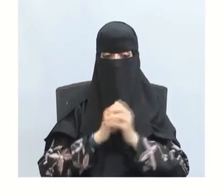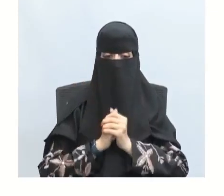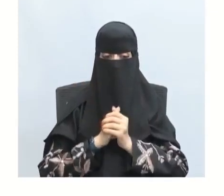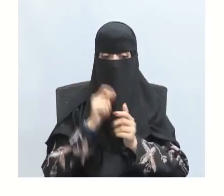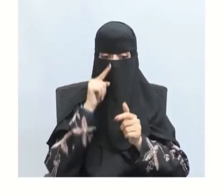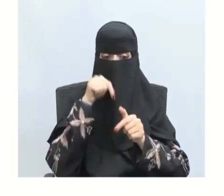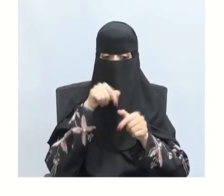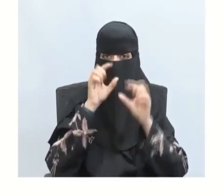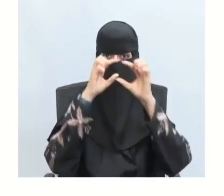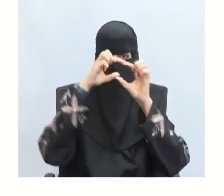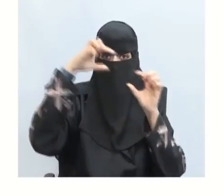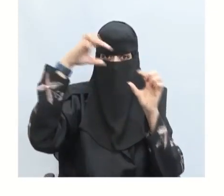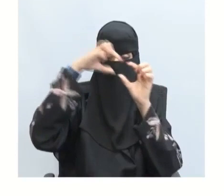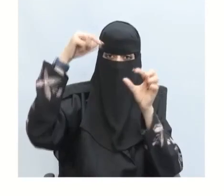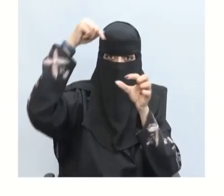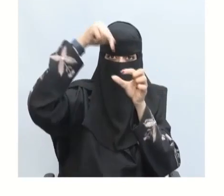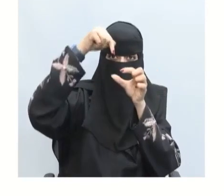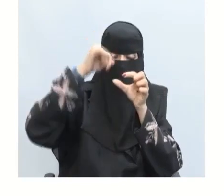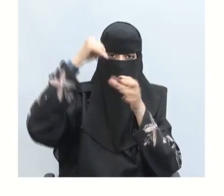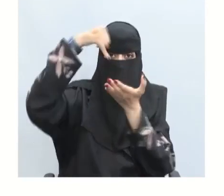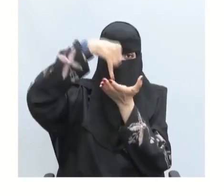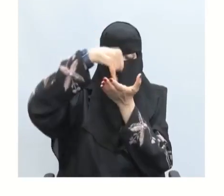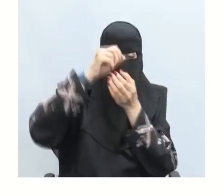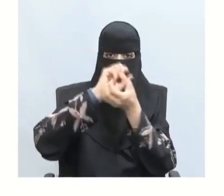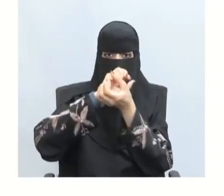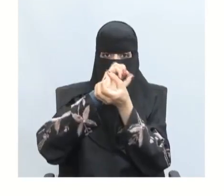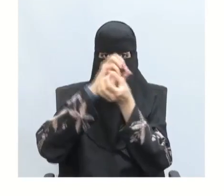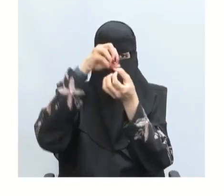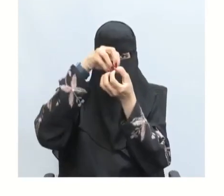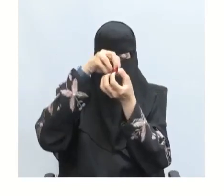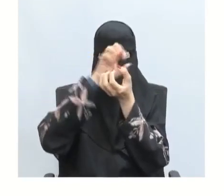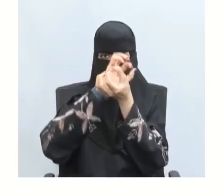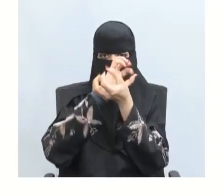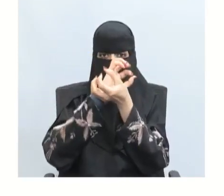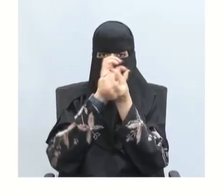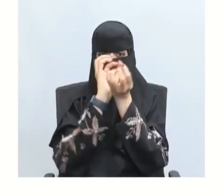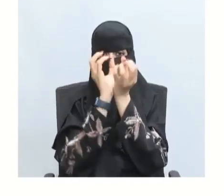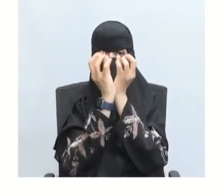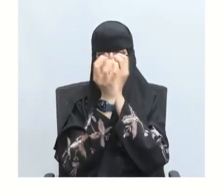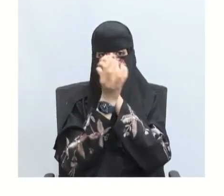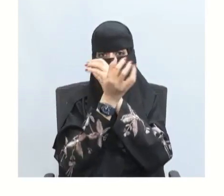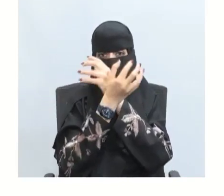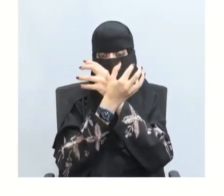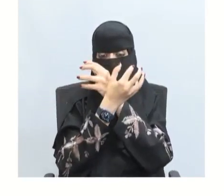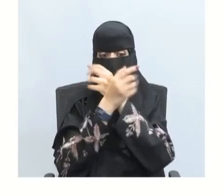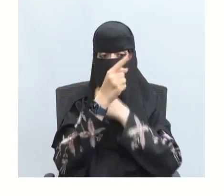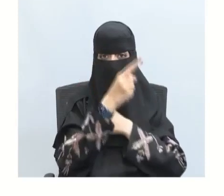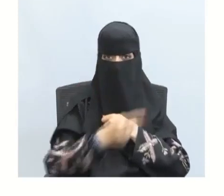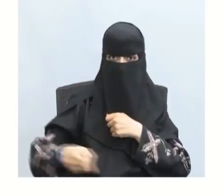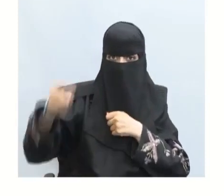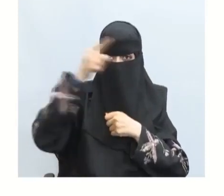با ادرع مجرد ضرب التبانه الشكل اللي امام 91 ما هو الا عباره عن صوره